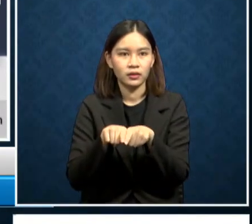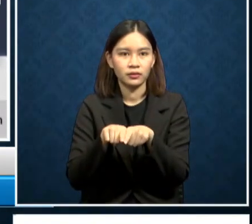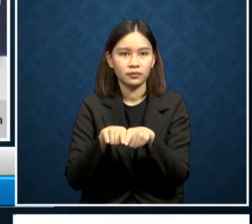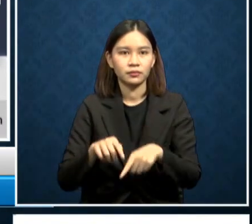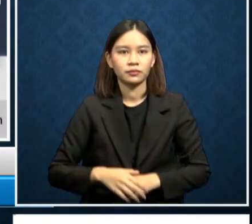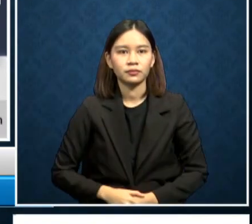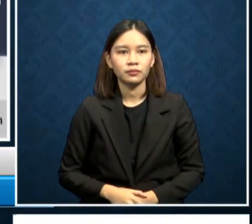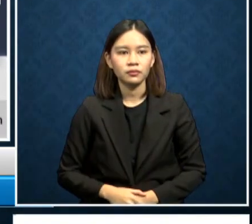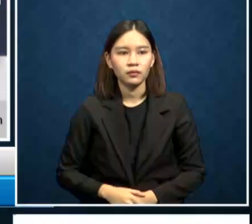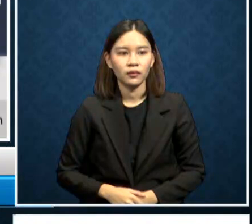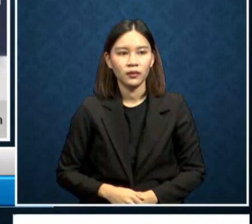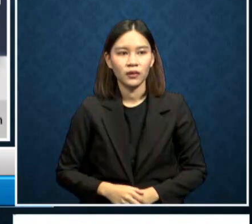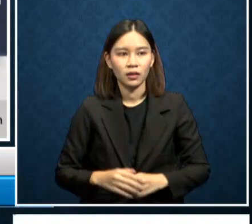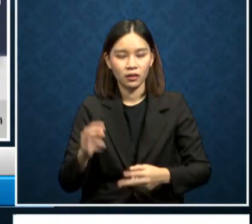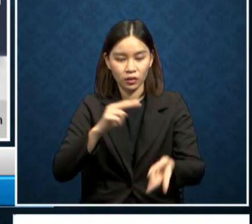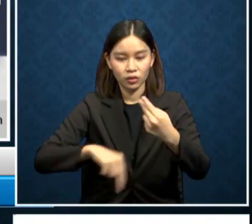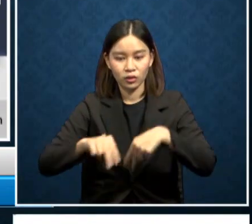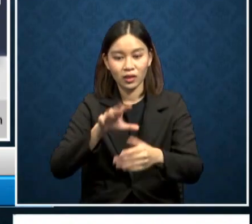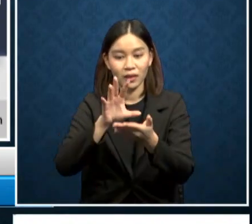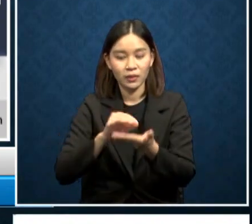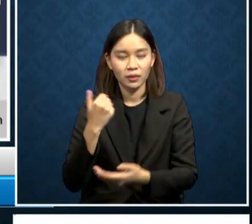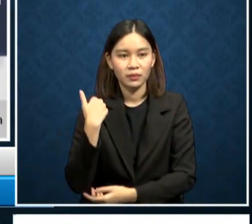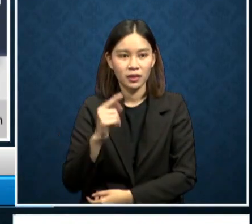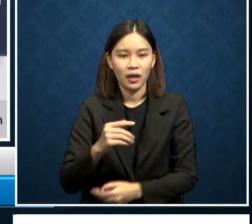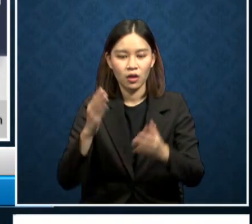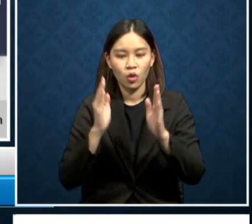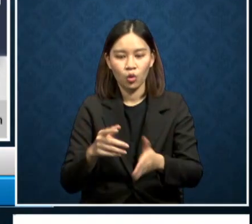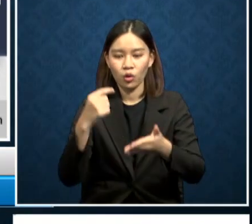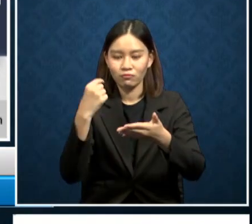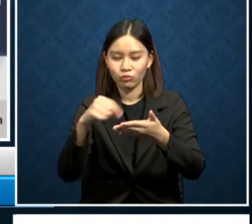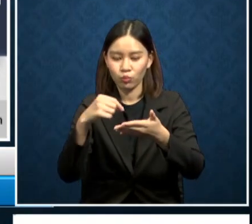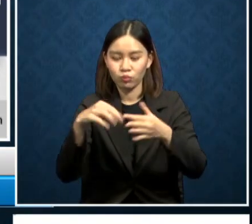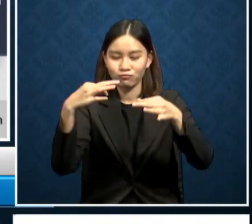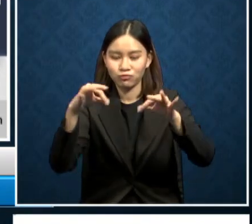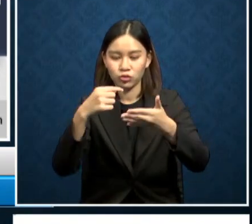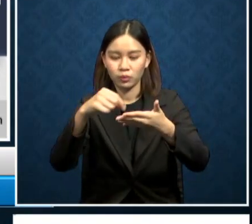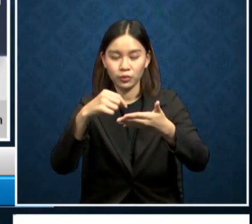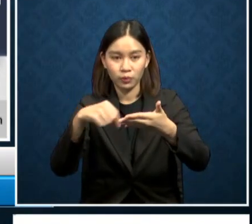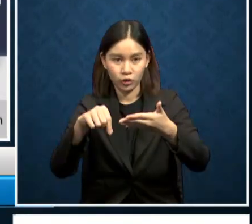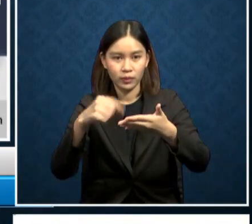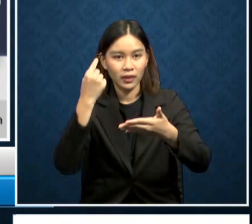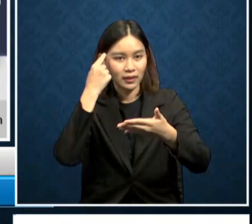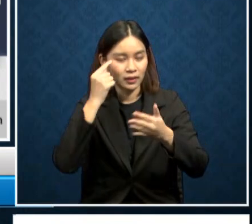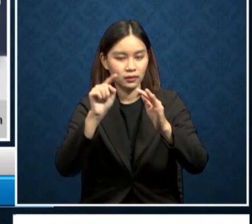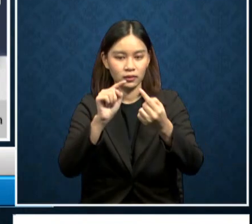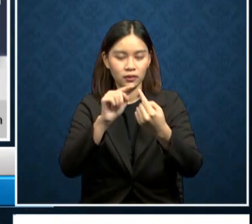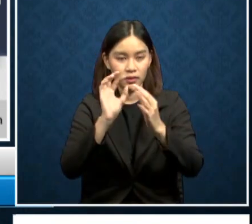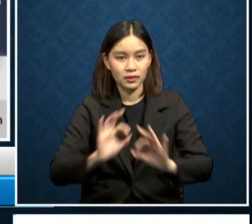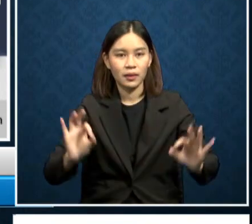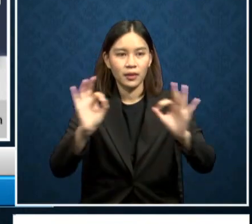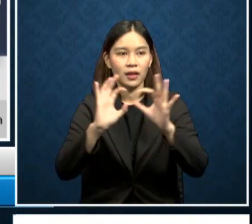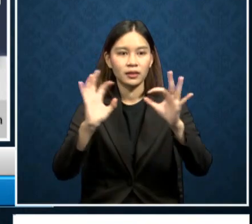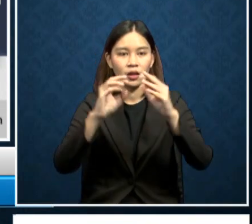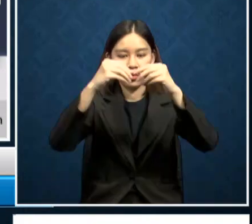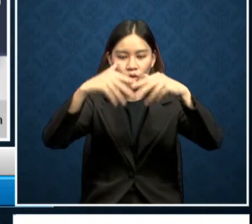เดียวกันผลการสำรวจพบว่าผู้ตอบแบบสำรวจส่วนใหญ่ให้ความสำคัญในเรื่อง